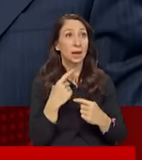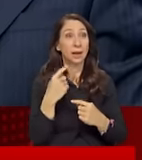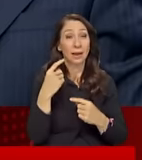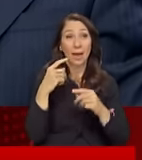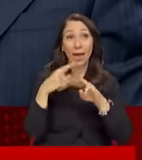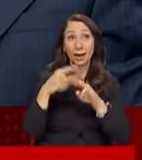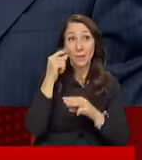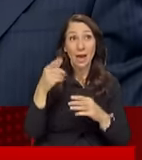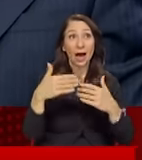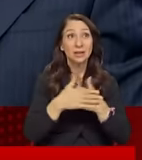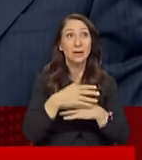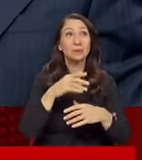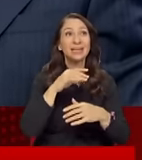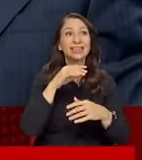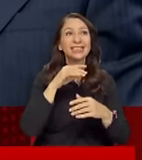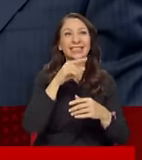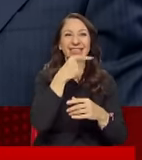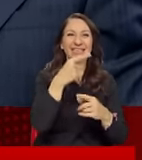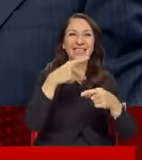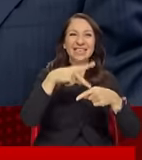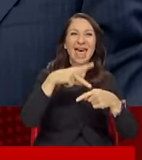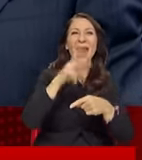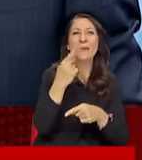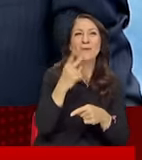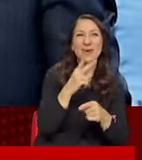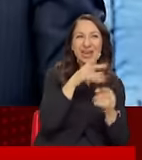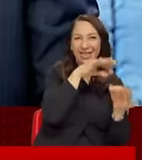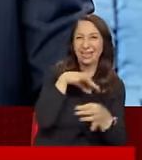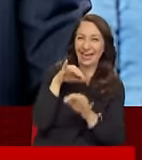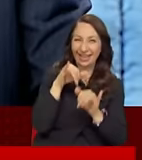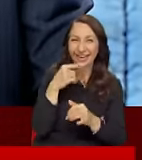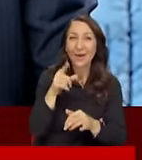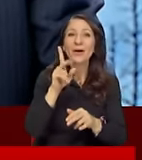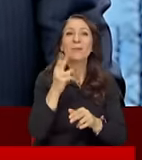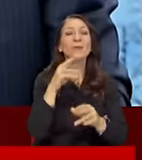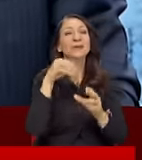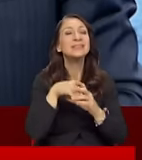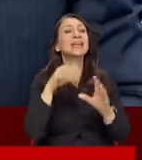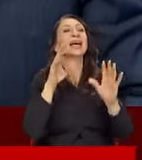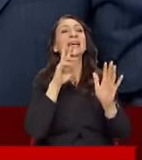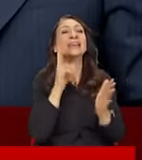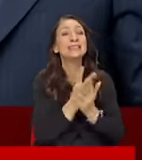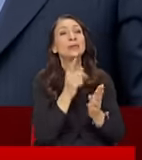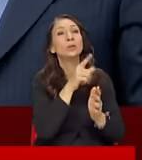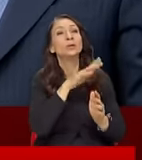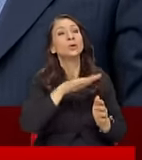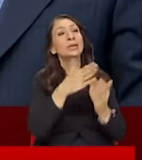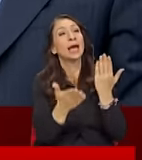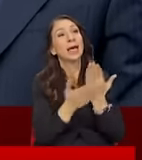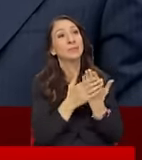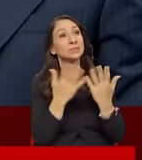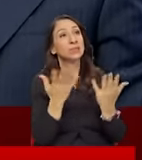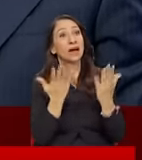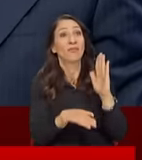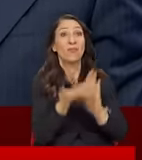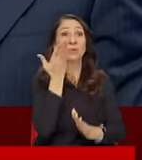Ekrem'e akşam Z raporu çıkart, sizin deyiminize diyorum. O raporda kesinlikle oradaki sosyal yardımları daha